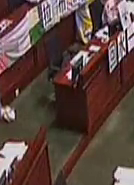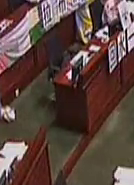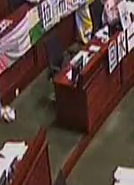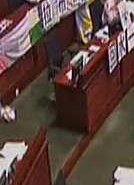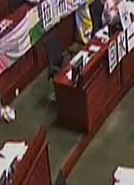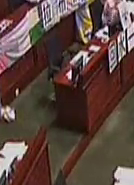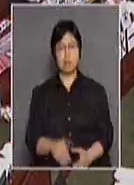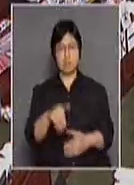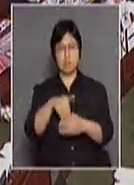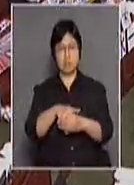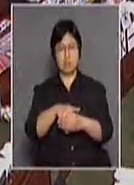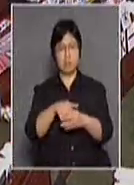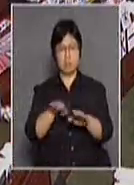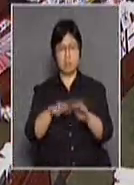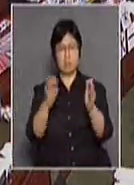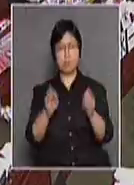開始表決。